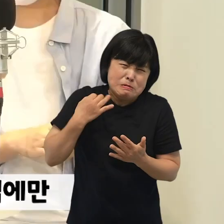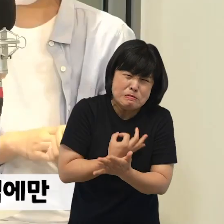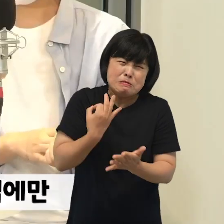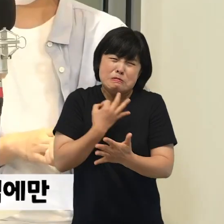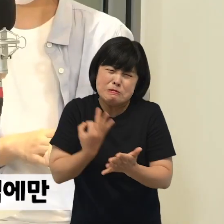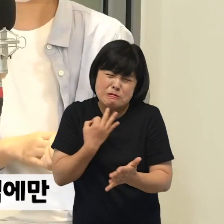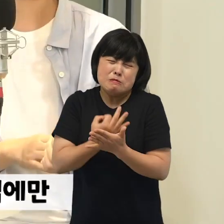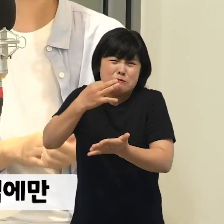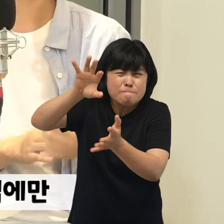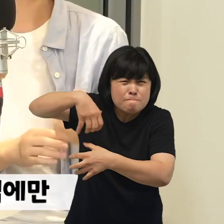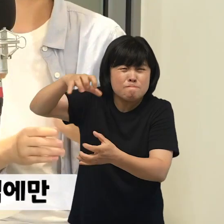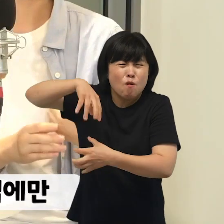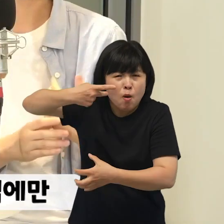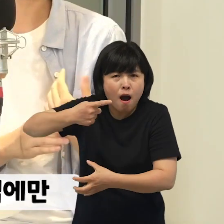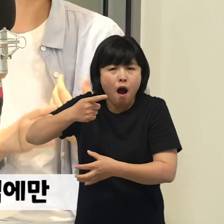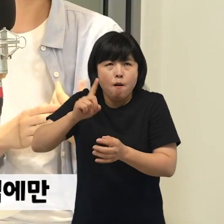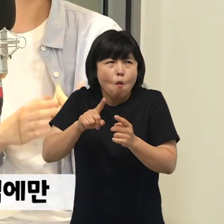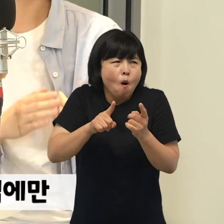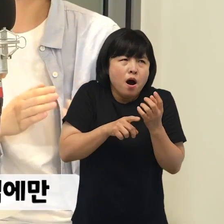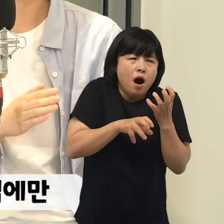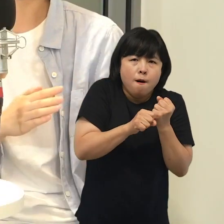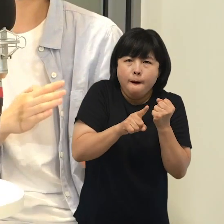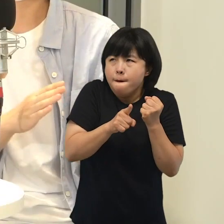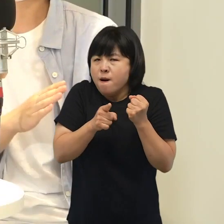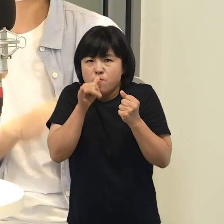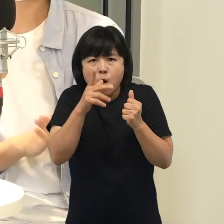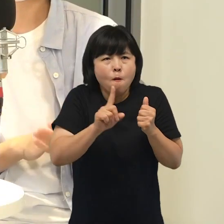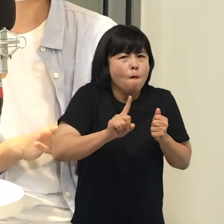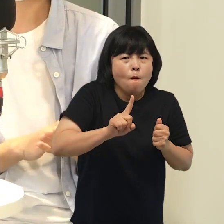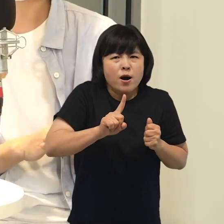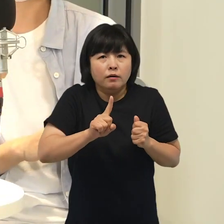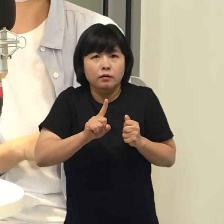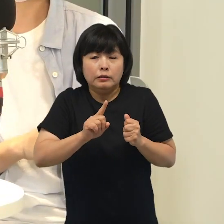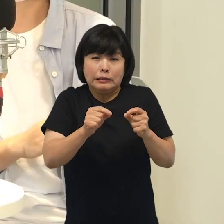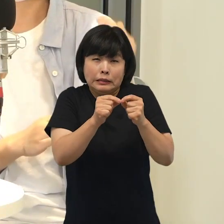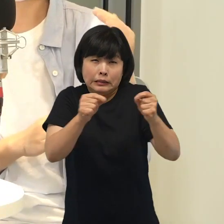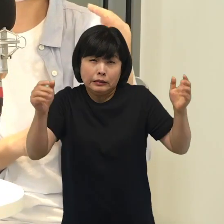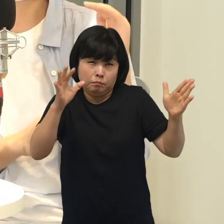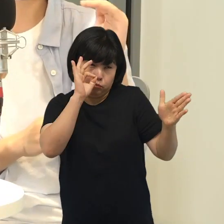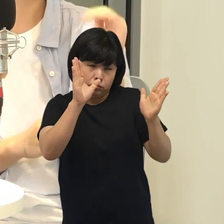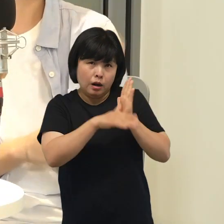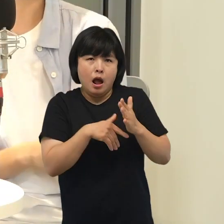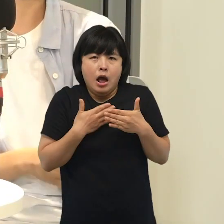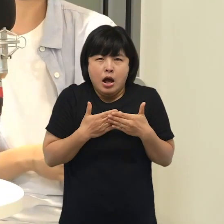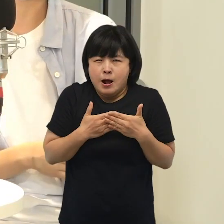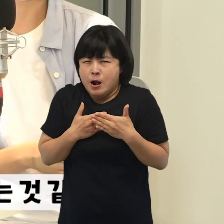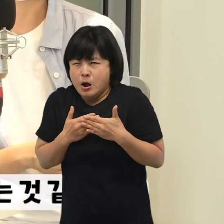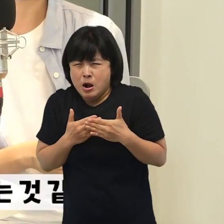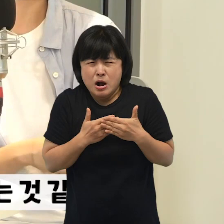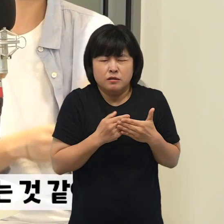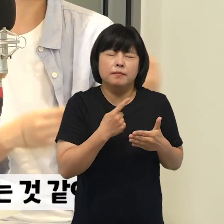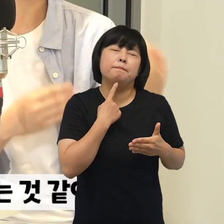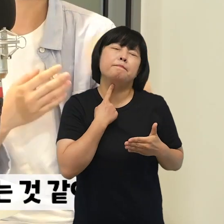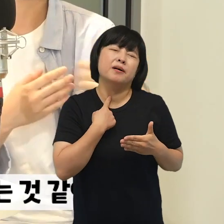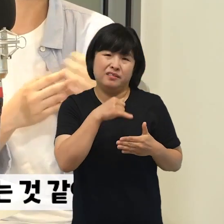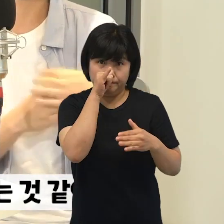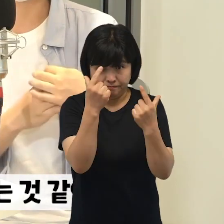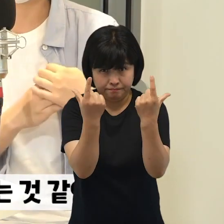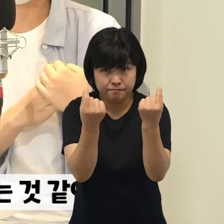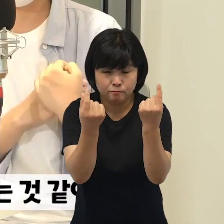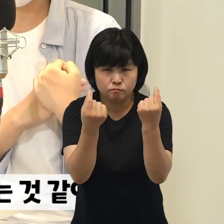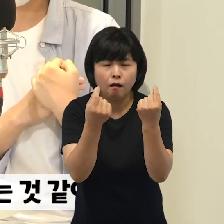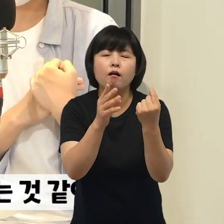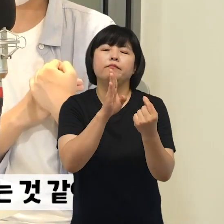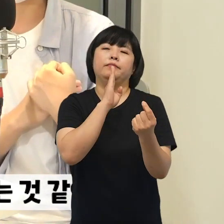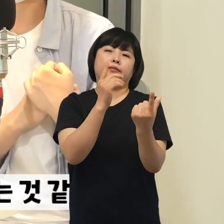네, 이런 식으로 일하면서 버는 노동 수입에만 의존을 하기에는 뭔가 장기적으로 봤을 때 굉장히 불안하게 저희가